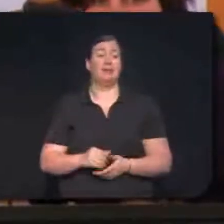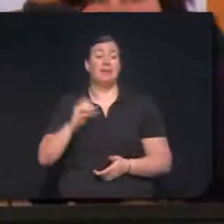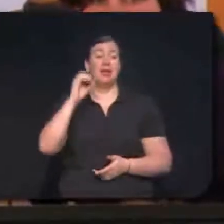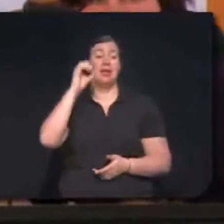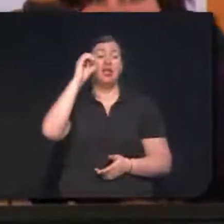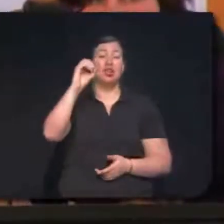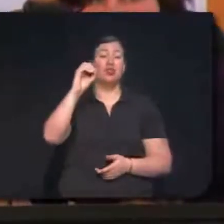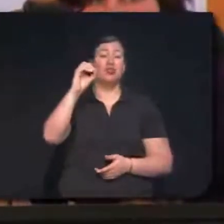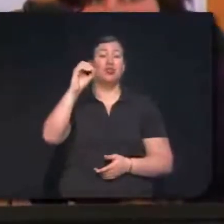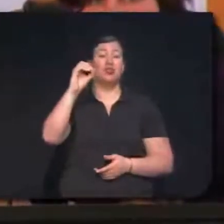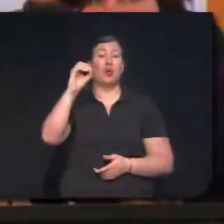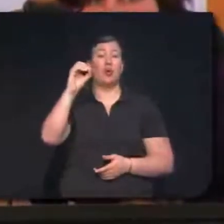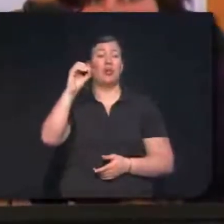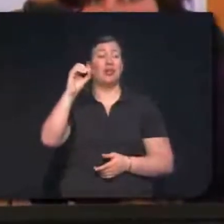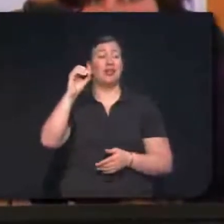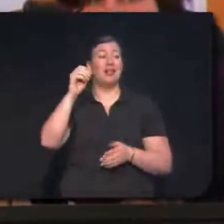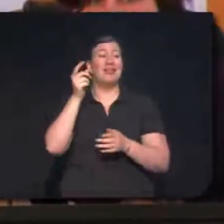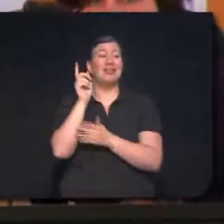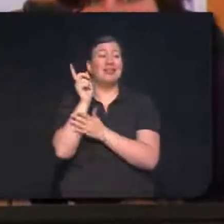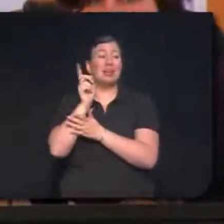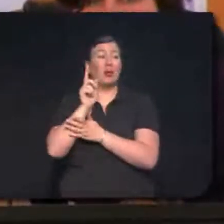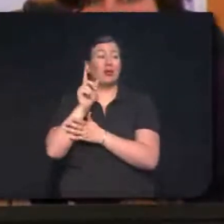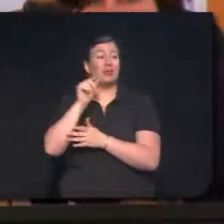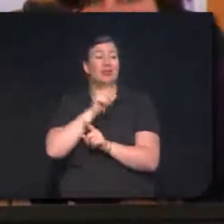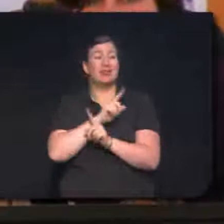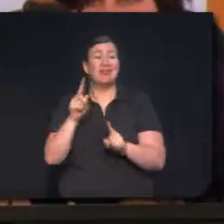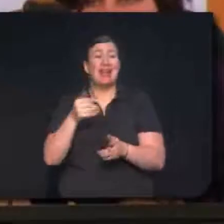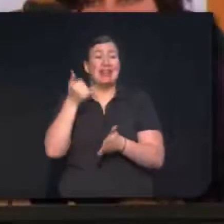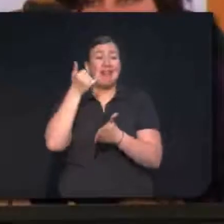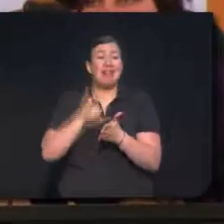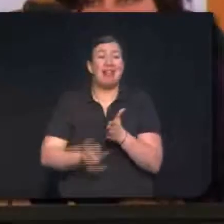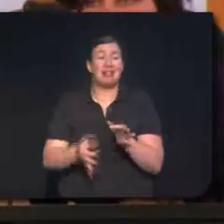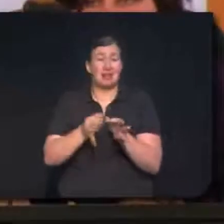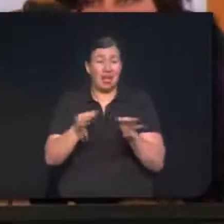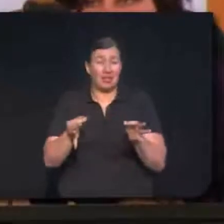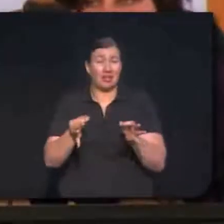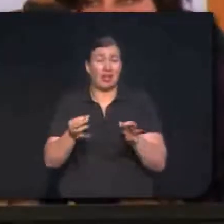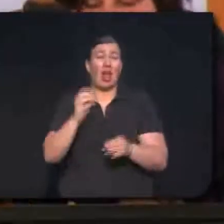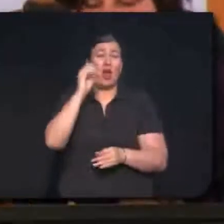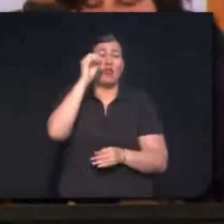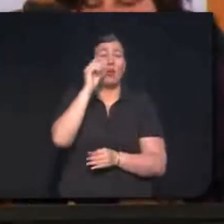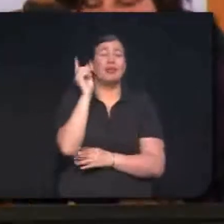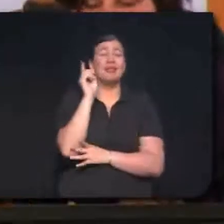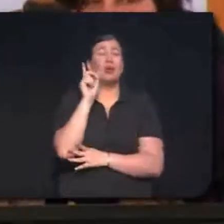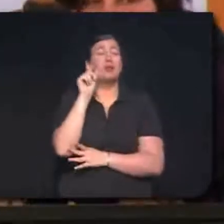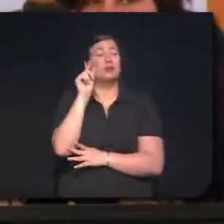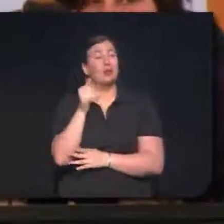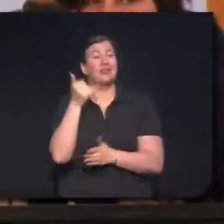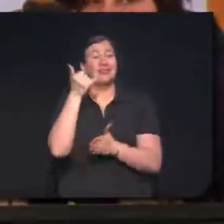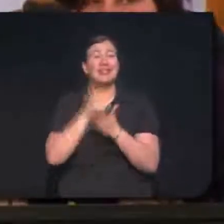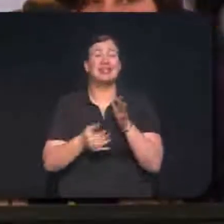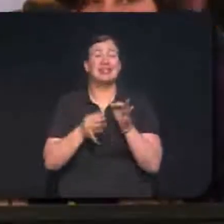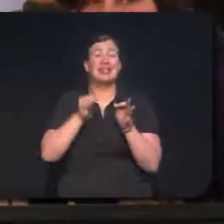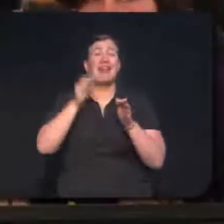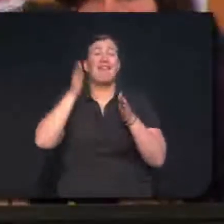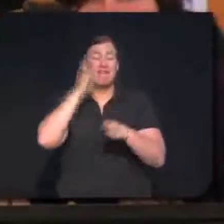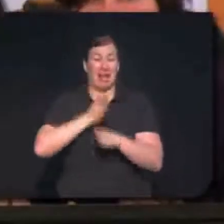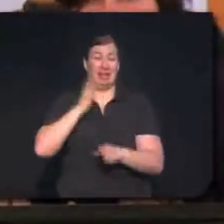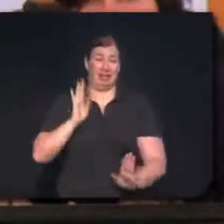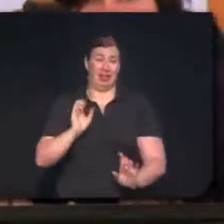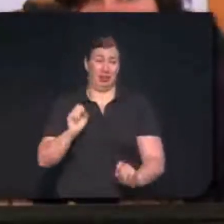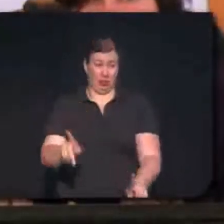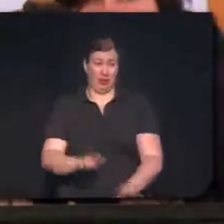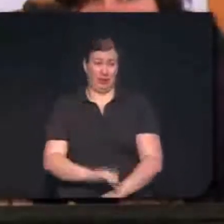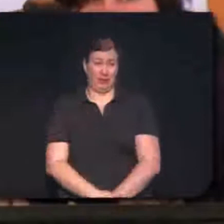dass dann der letzte Satz kommt sondern nur Sekunden heißt es ihr mit eurem letzten Satz fertig ich werde ein bisschen mit dem Knopf und so ne okay